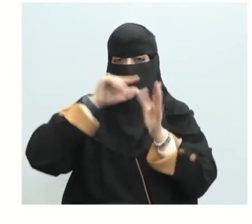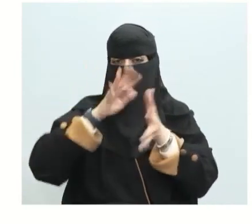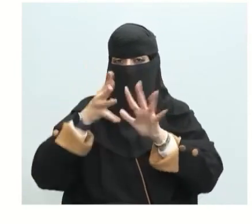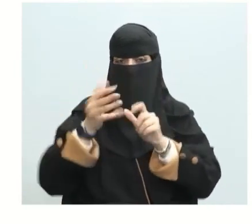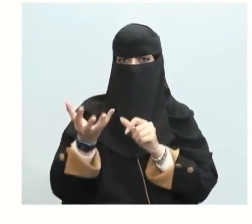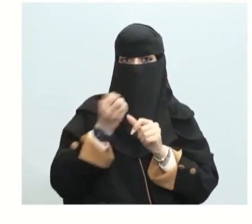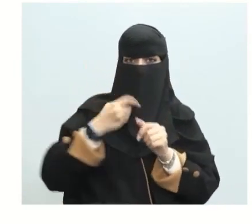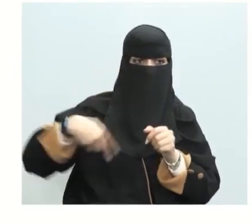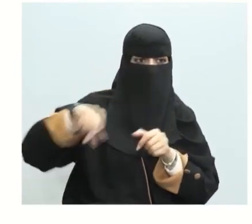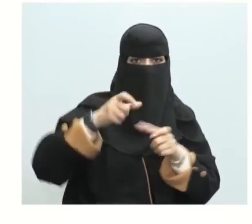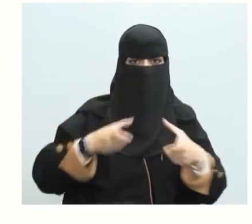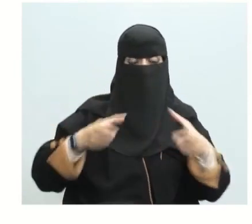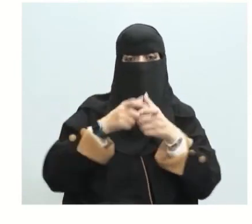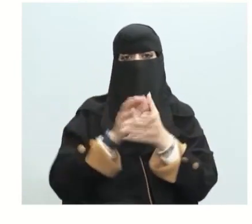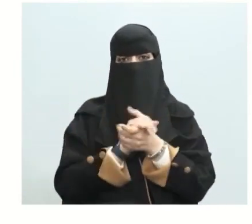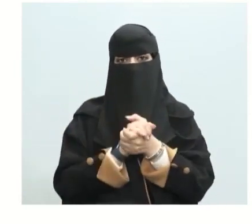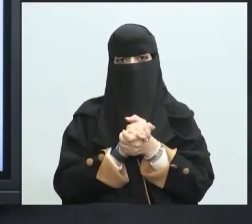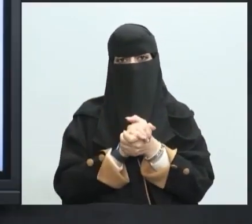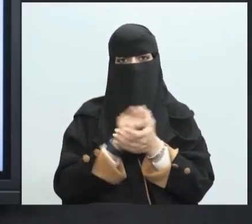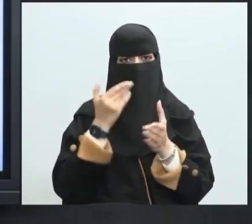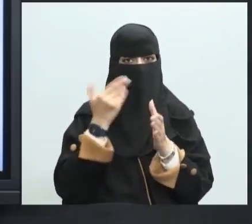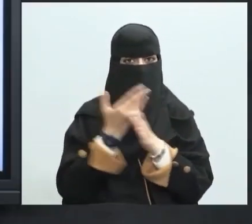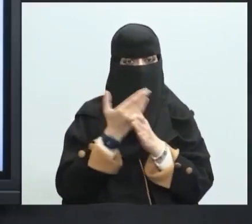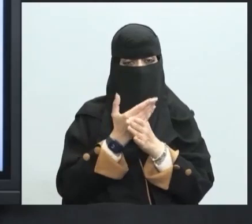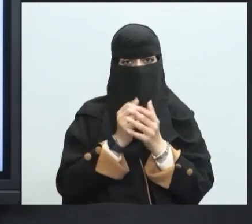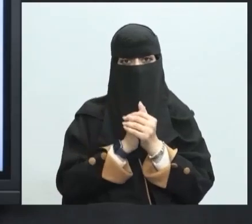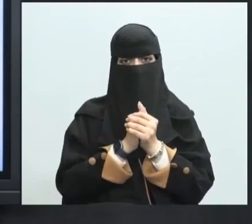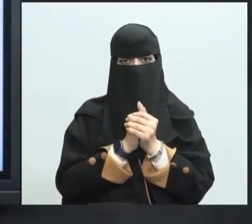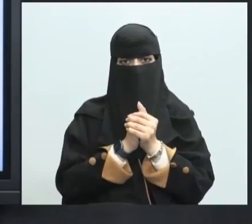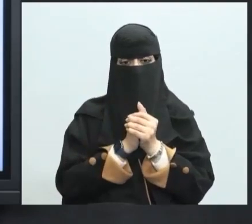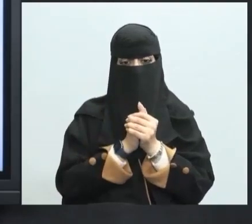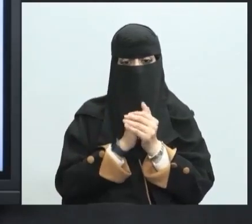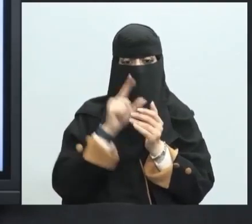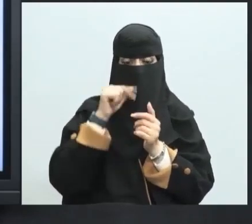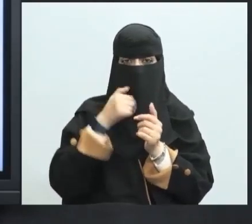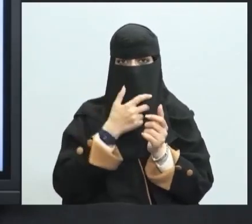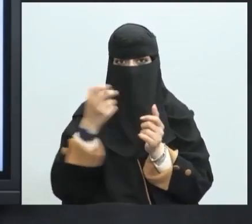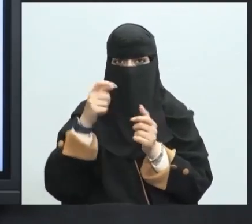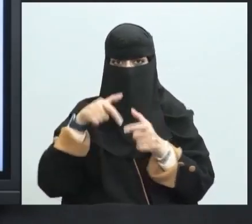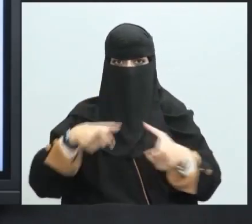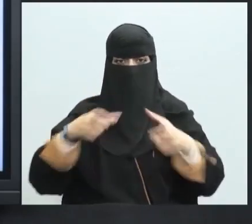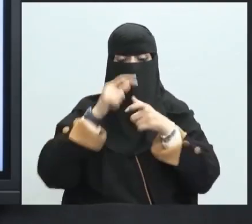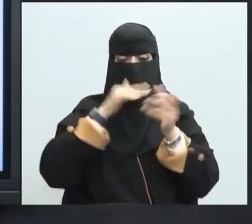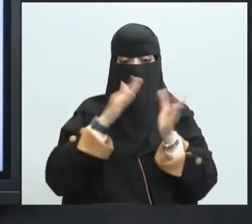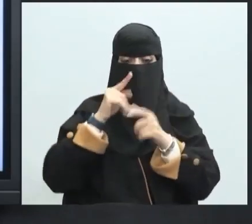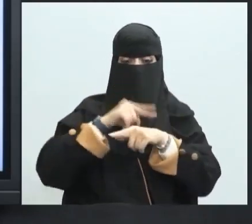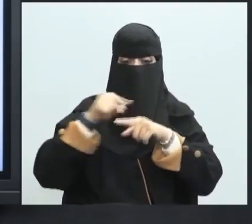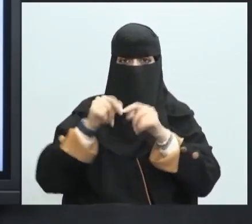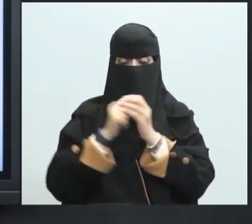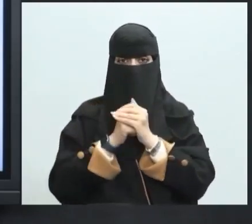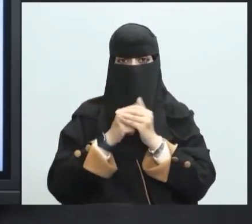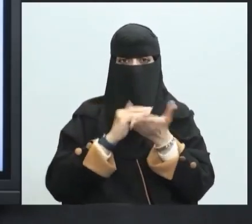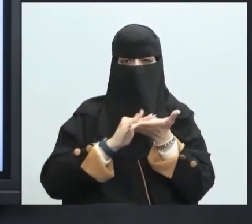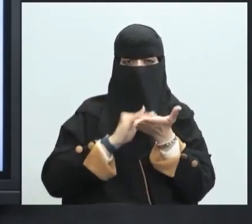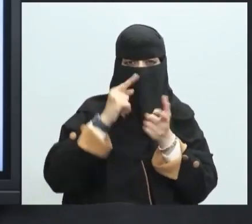حاجه الجمهور ما السبب احسنتم لاقبال الجمهور اليه لاقبال الجمهور اليه